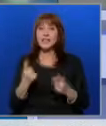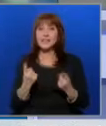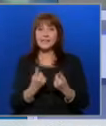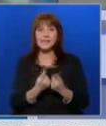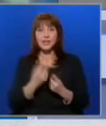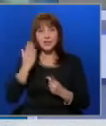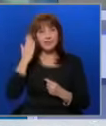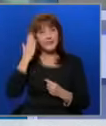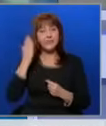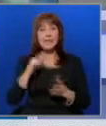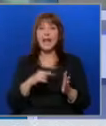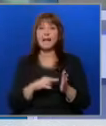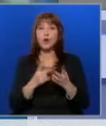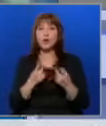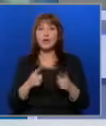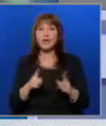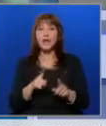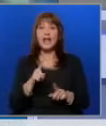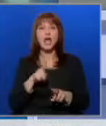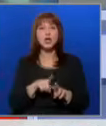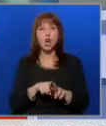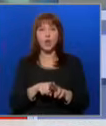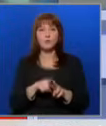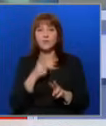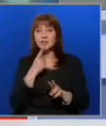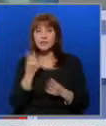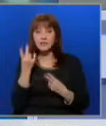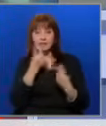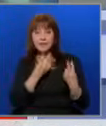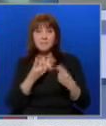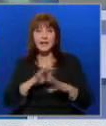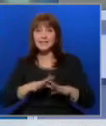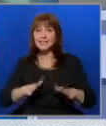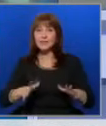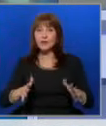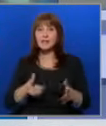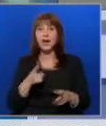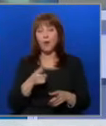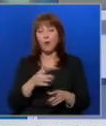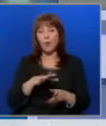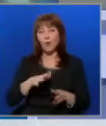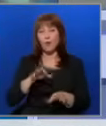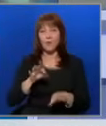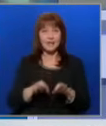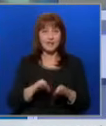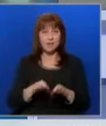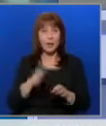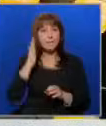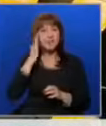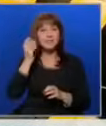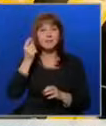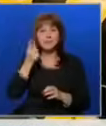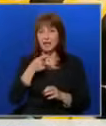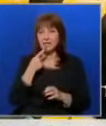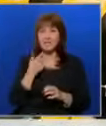на електронното управление Александър Йоловски, за да се изясни ситуацията около провеждането на изборите. Министър-председателят